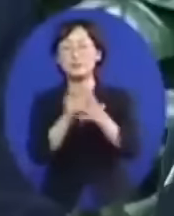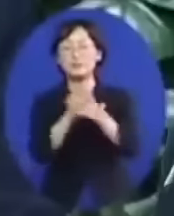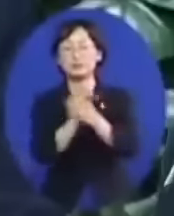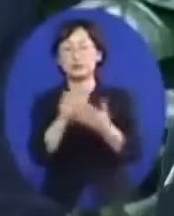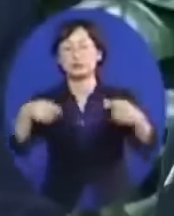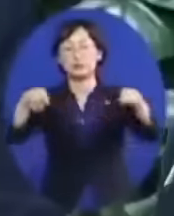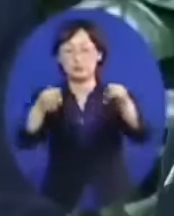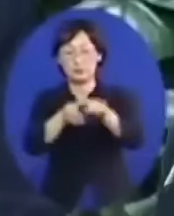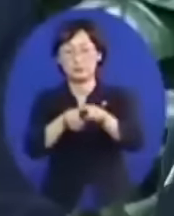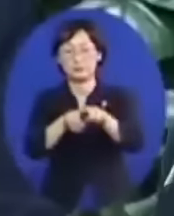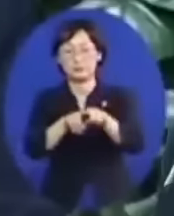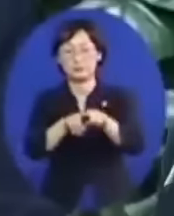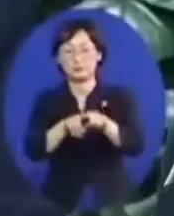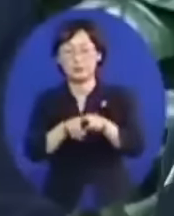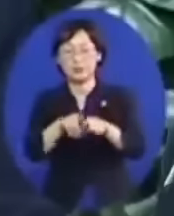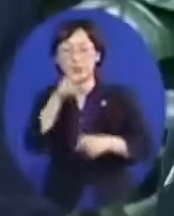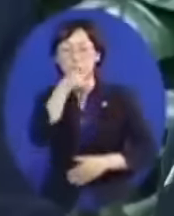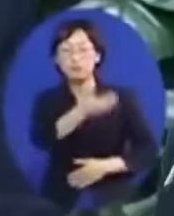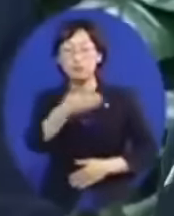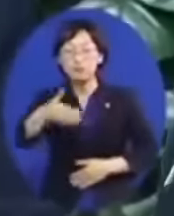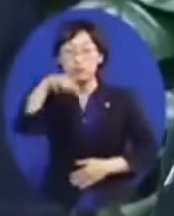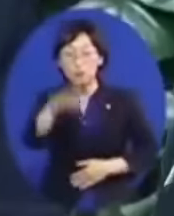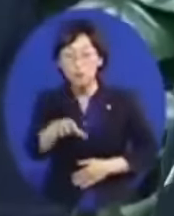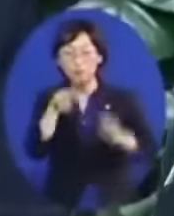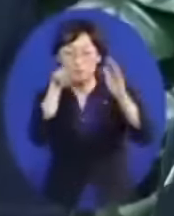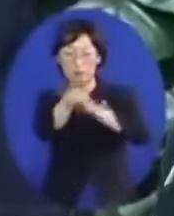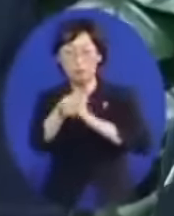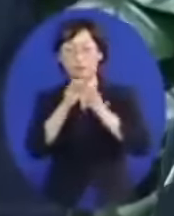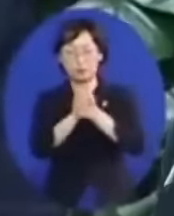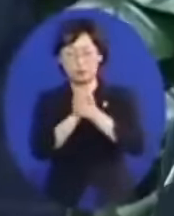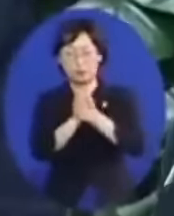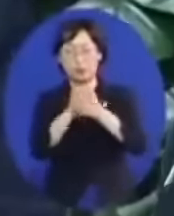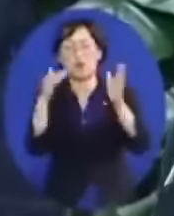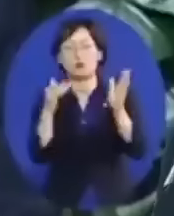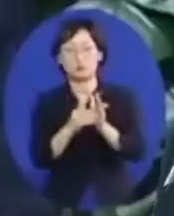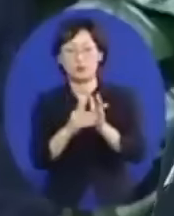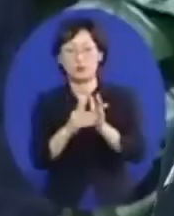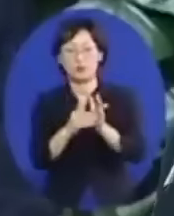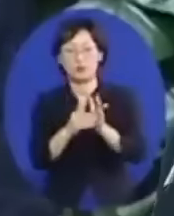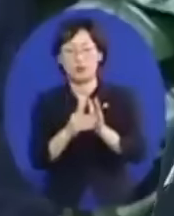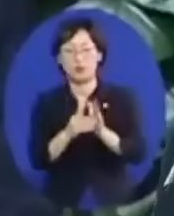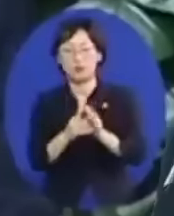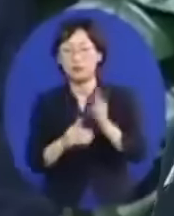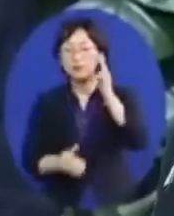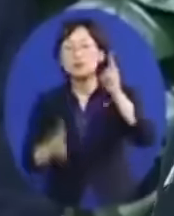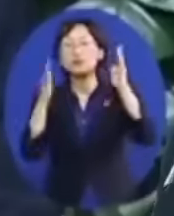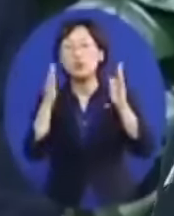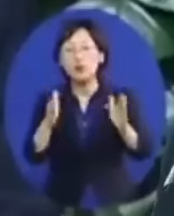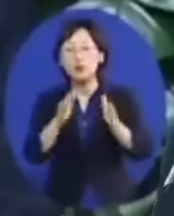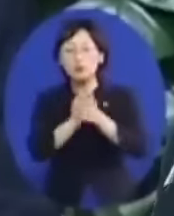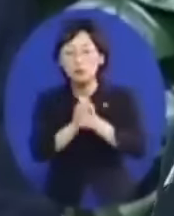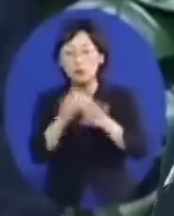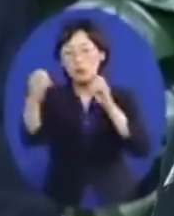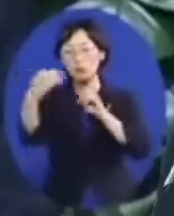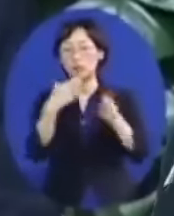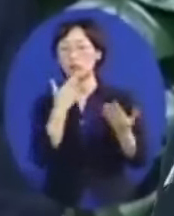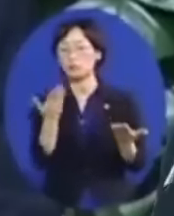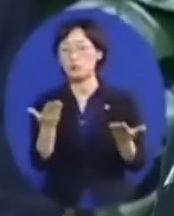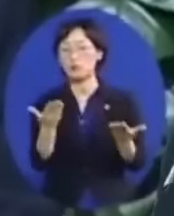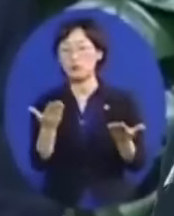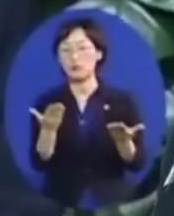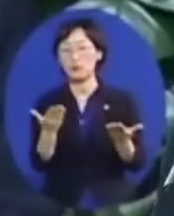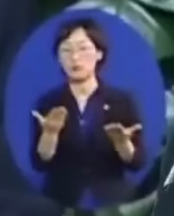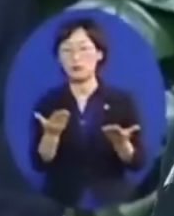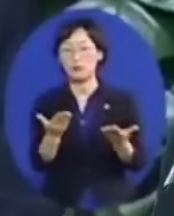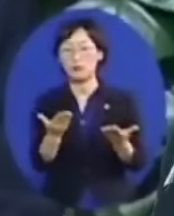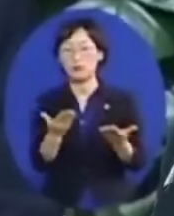함께 히데겔 강가에 나가서 기도를 드렸었습니다. 한 주일을 기도해도 응답이 없습니다.